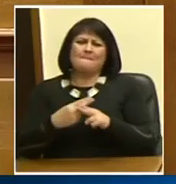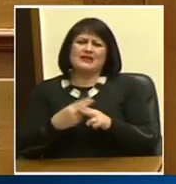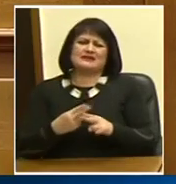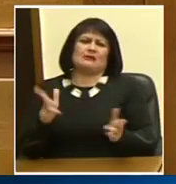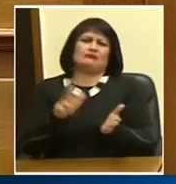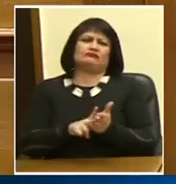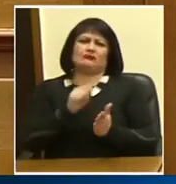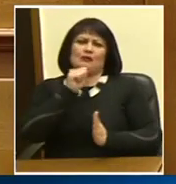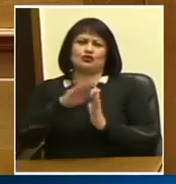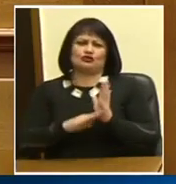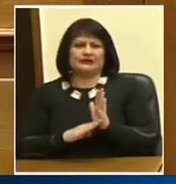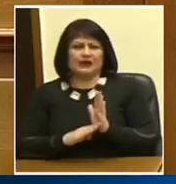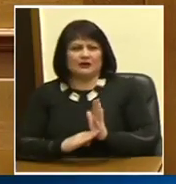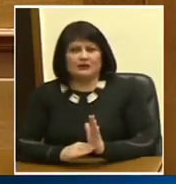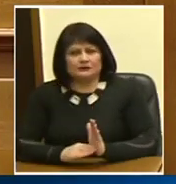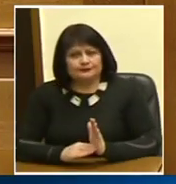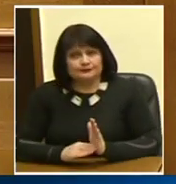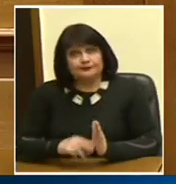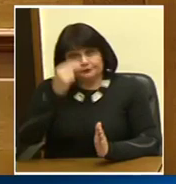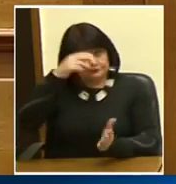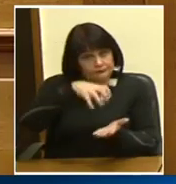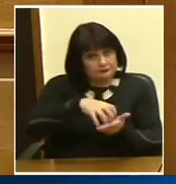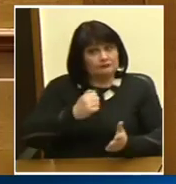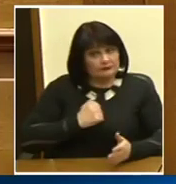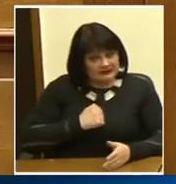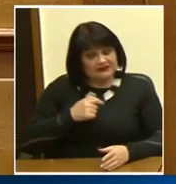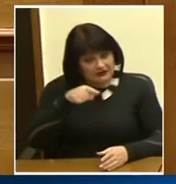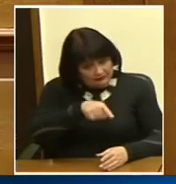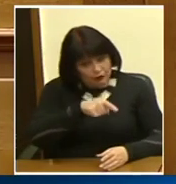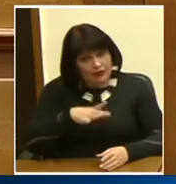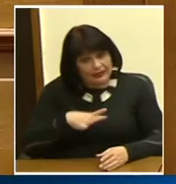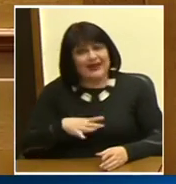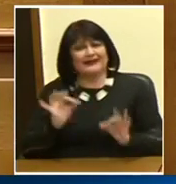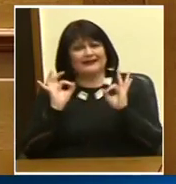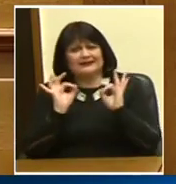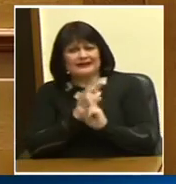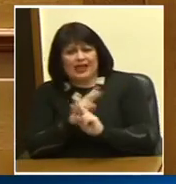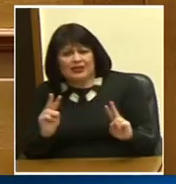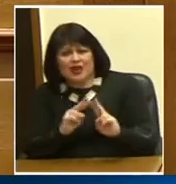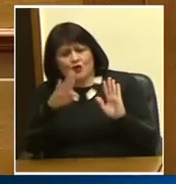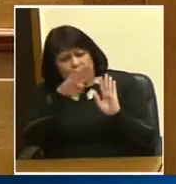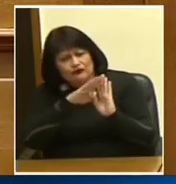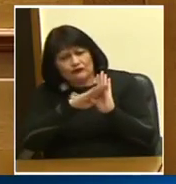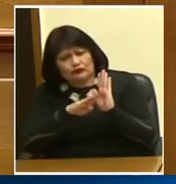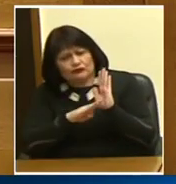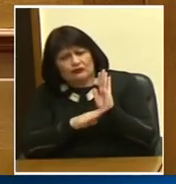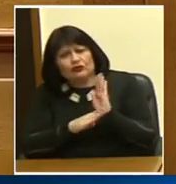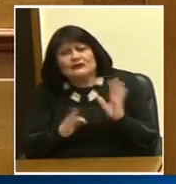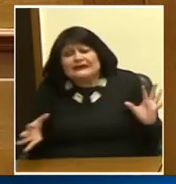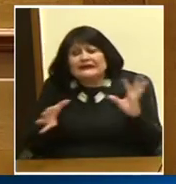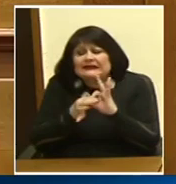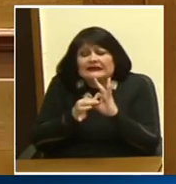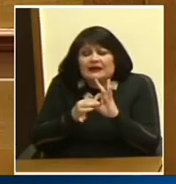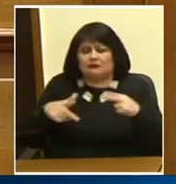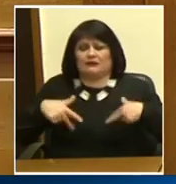φρονώ ότι δεν θα βρει αντίθετη την Εκκλησία, που και εκείνη θέλει ένα σαφές περίγραμμα των σχέσεών της με το κράτος και